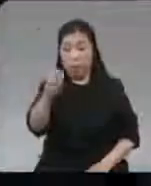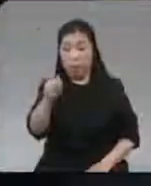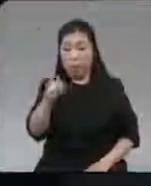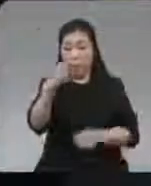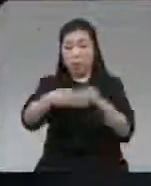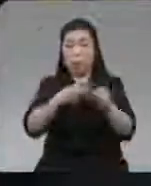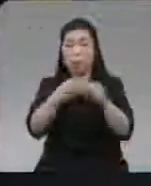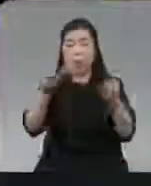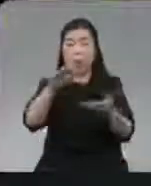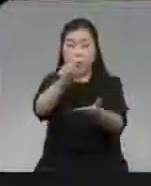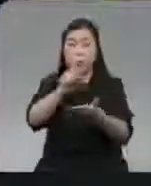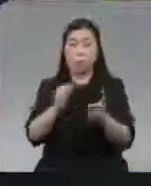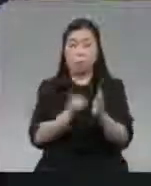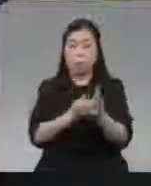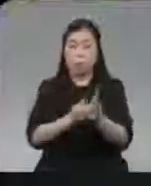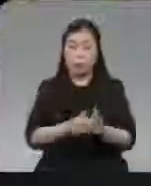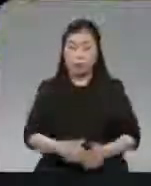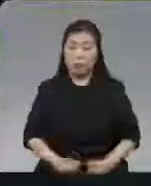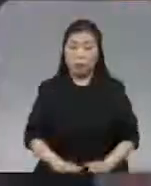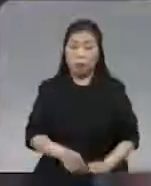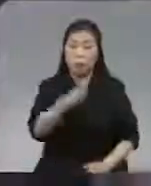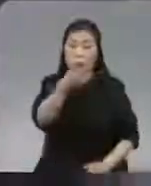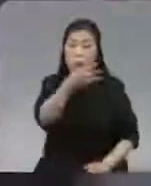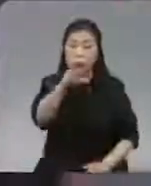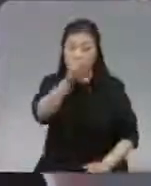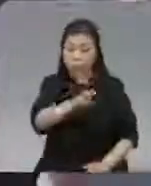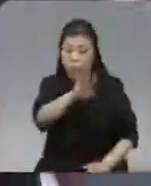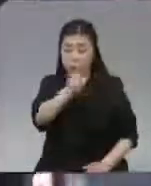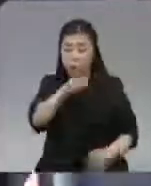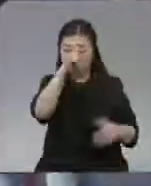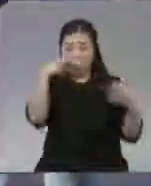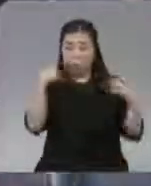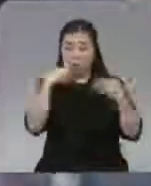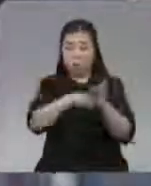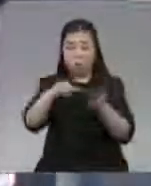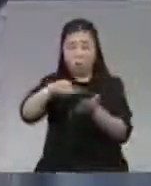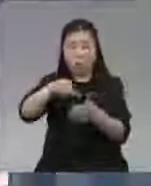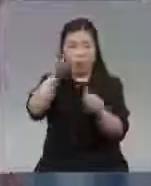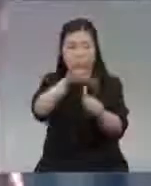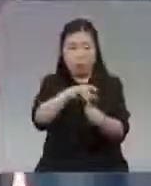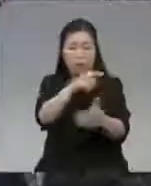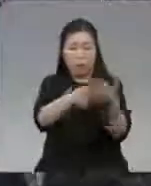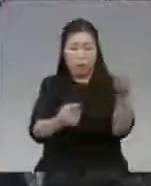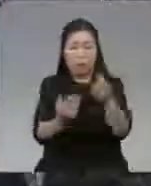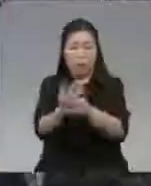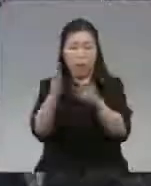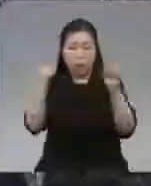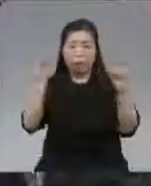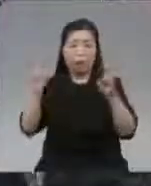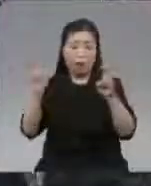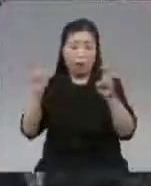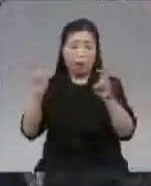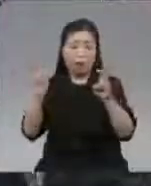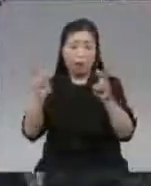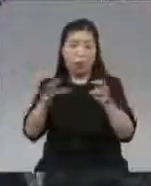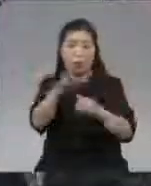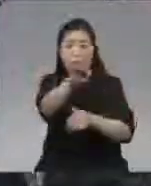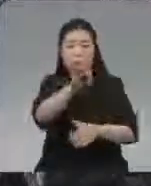輸出内勤7000万ドルが3年経って回収されたことが確認されました